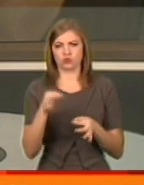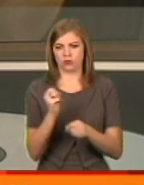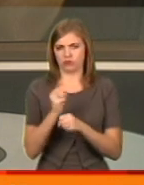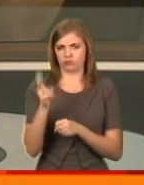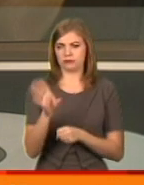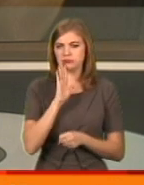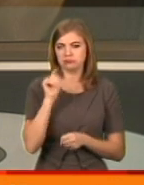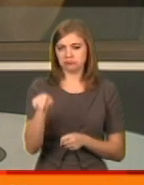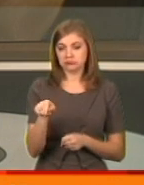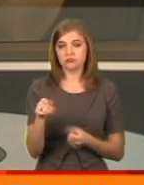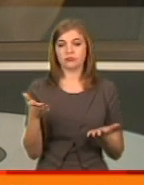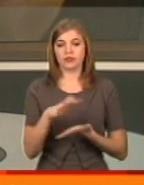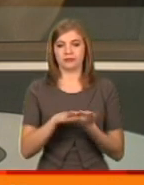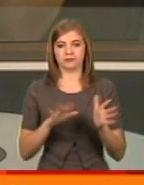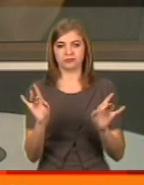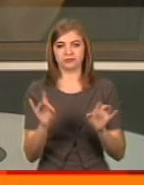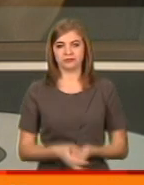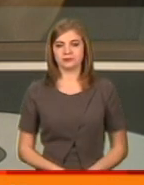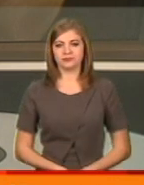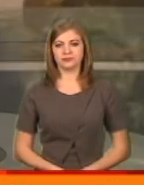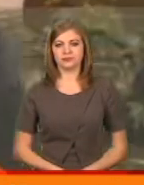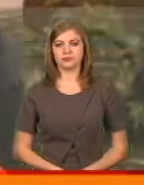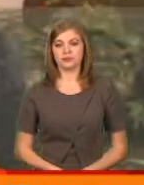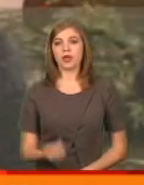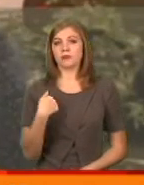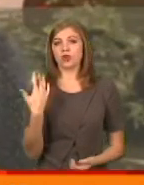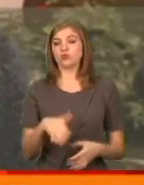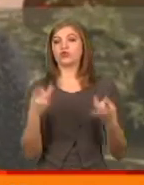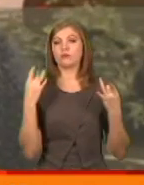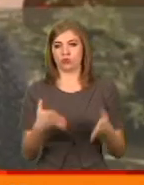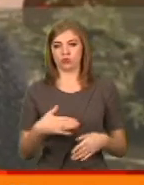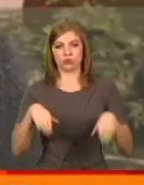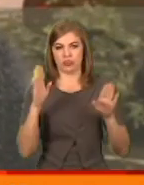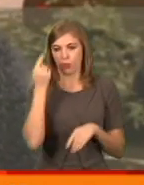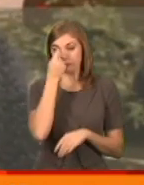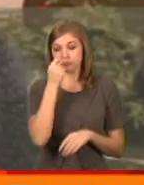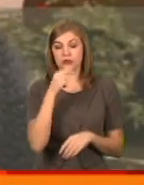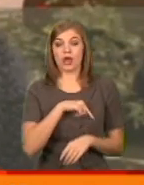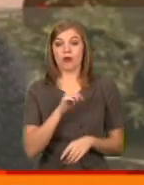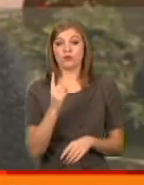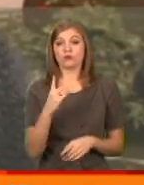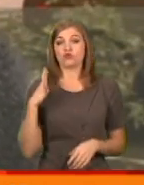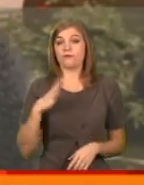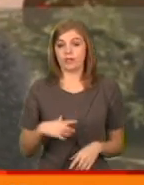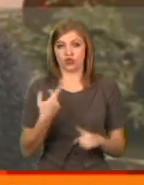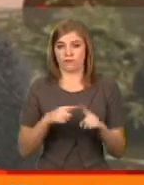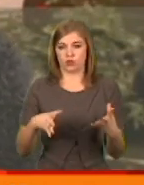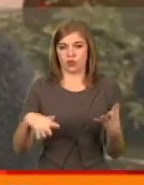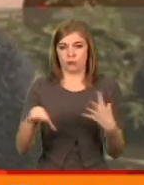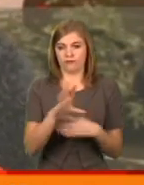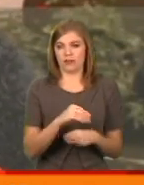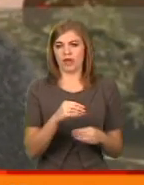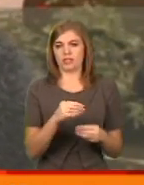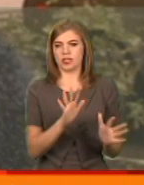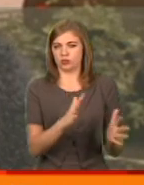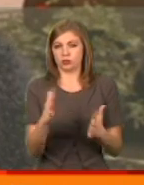на двері Астафєвій? Сергій Яременко. У меня уже просто сдает психика, потому что выдержать вот этот весь